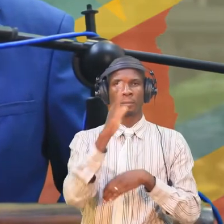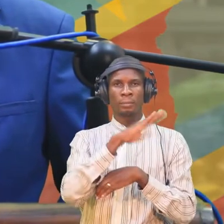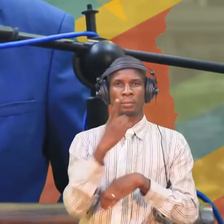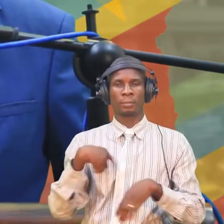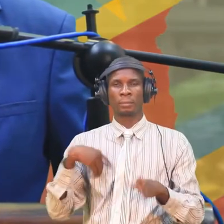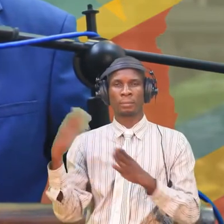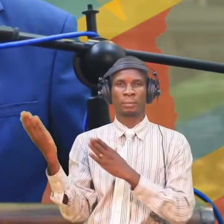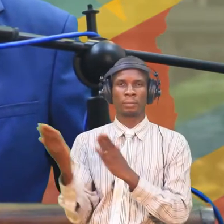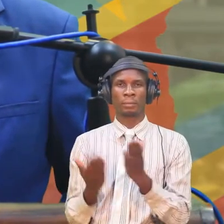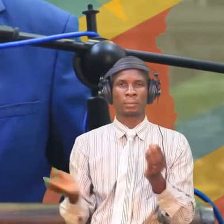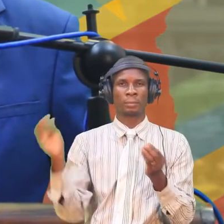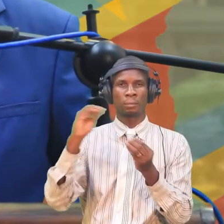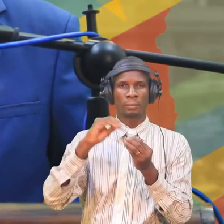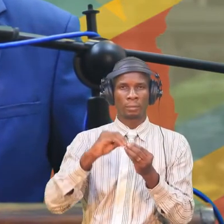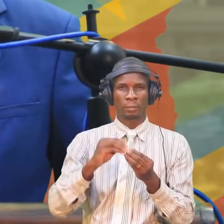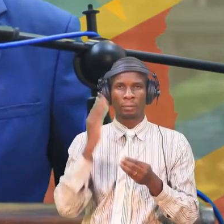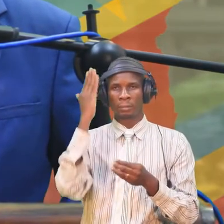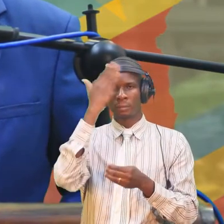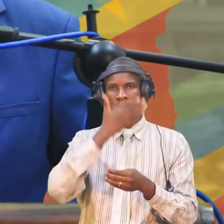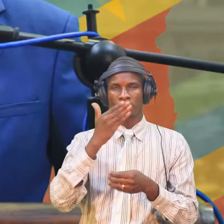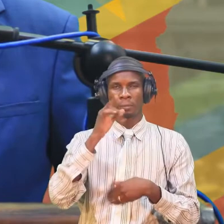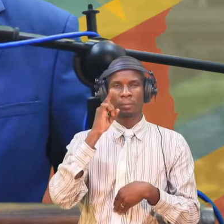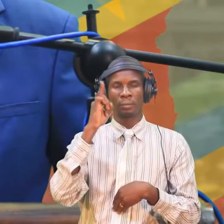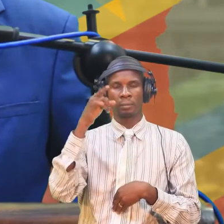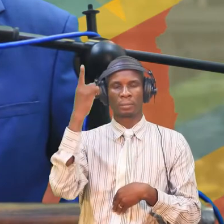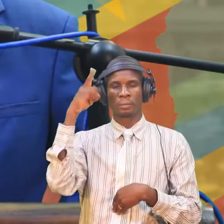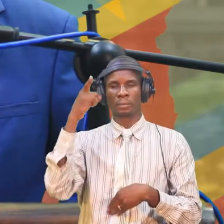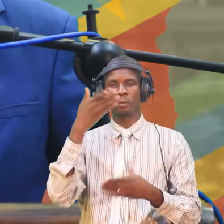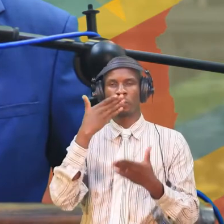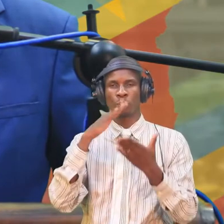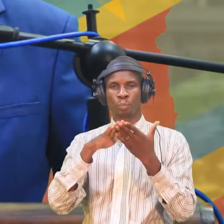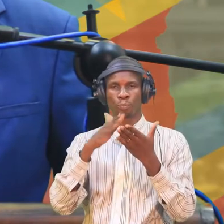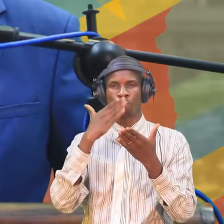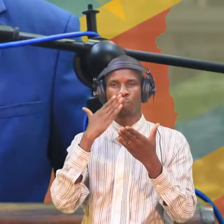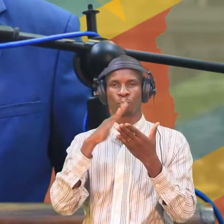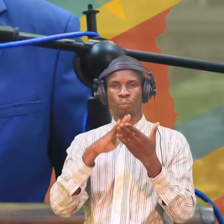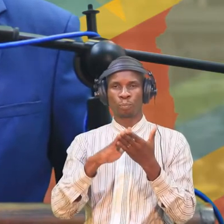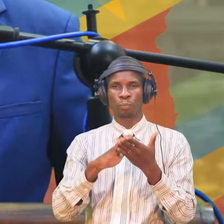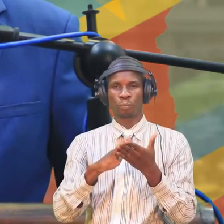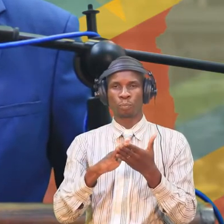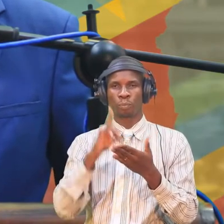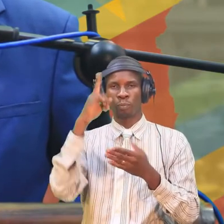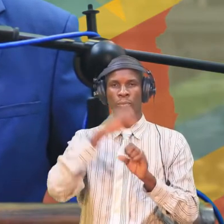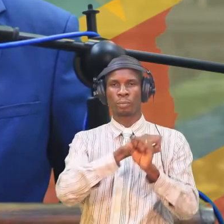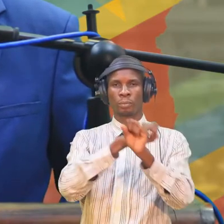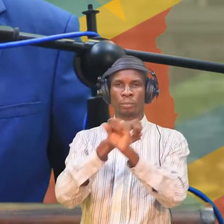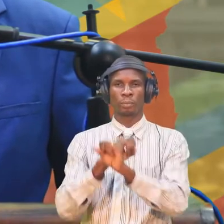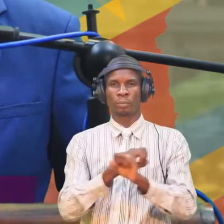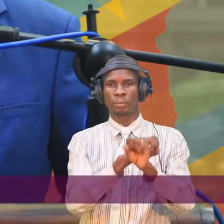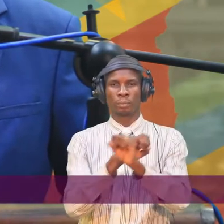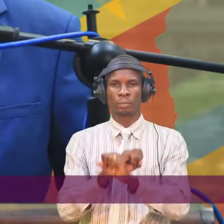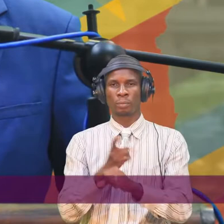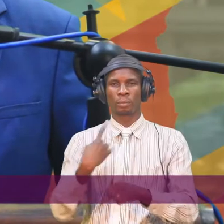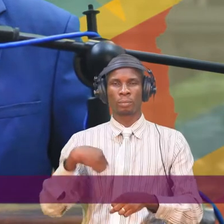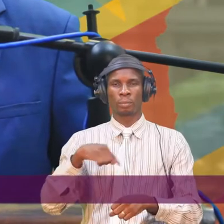nous venons jioni encore ya une fois leo devant ta face pour te tukukaribia dire tena sincèrement merci ili pour ta tuombe protection dont nous sommes neema